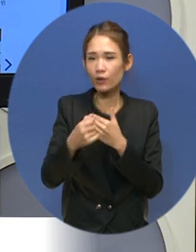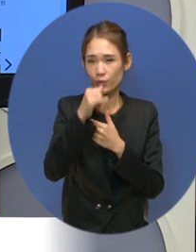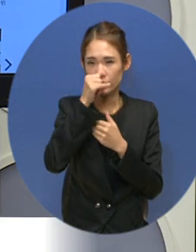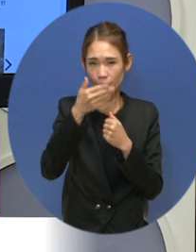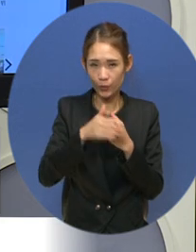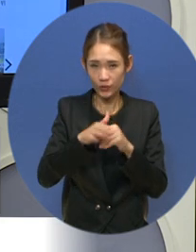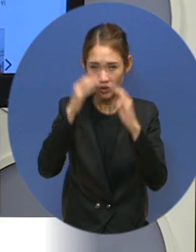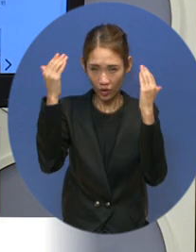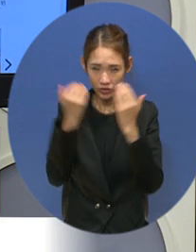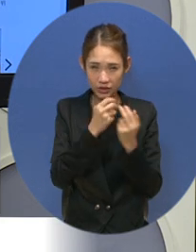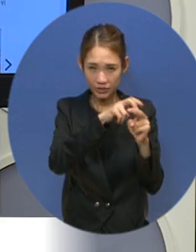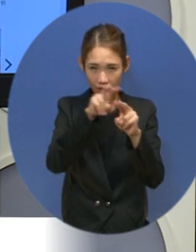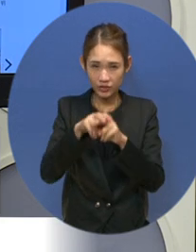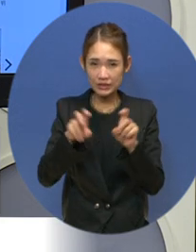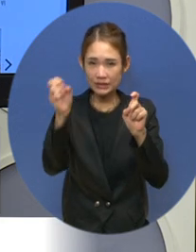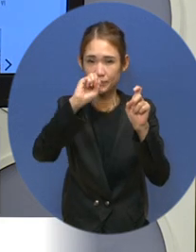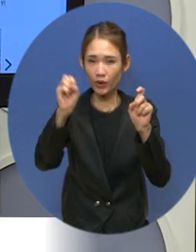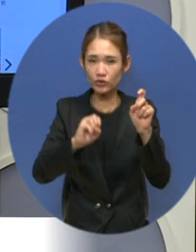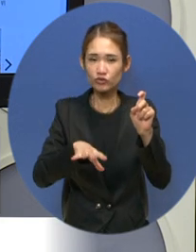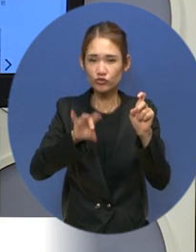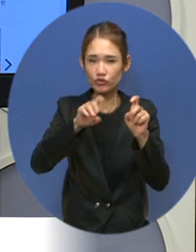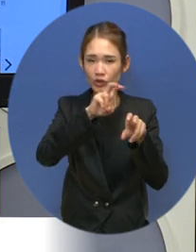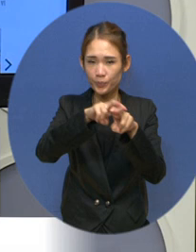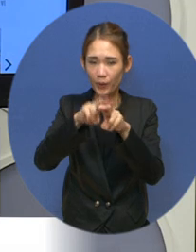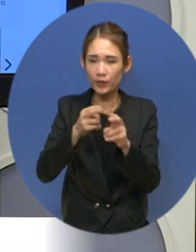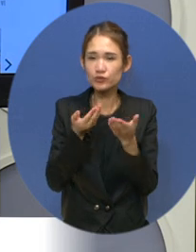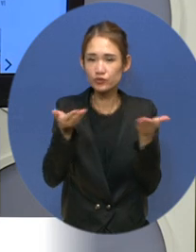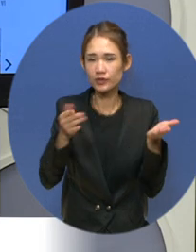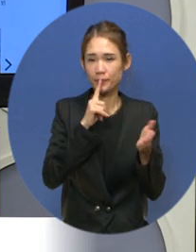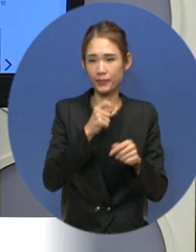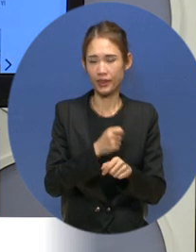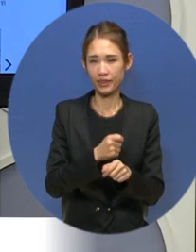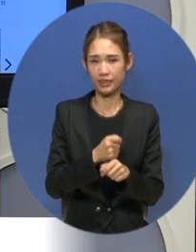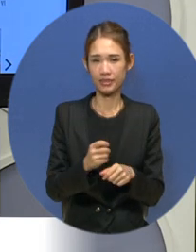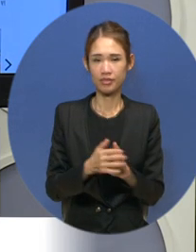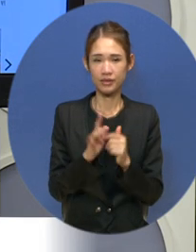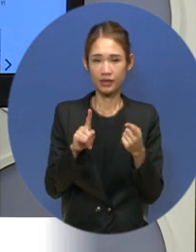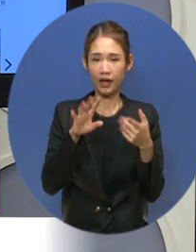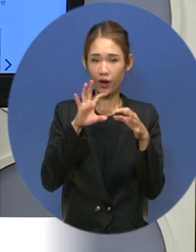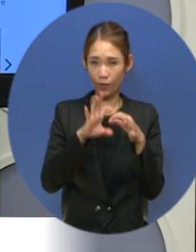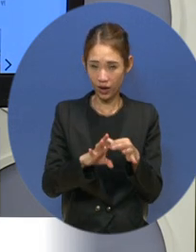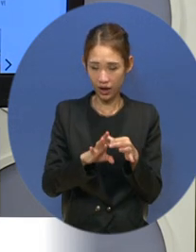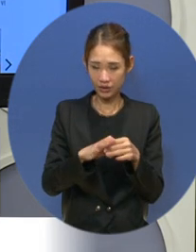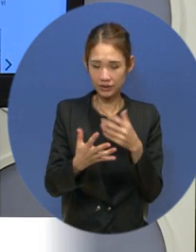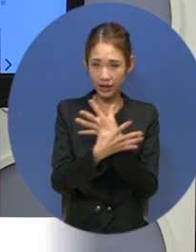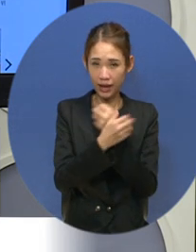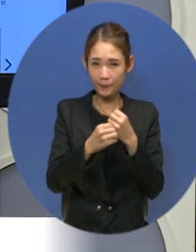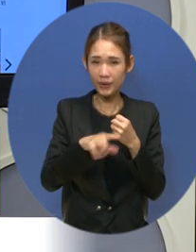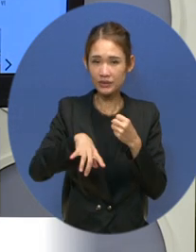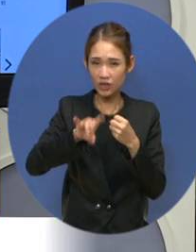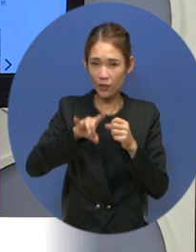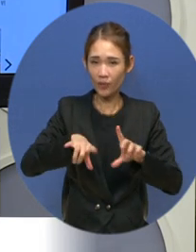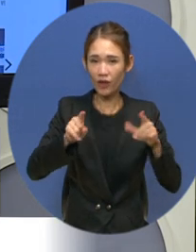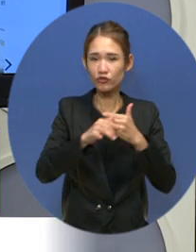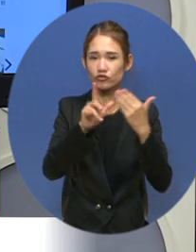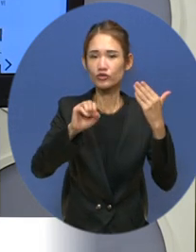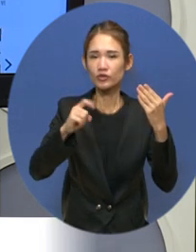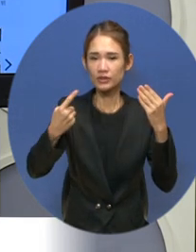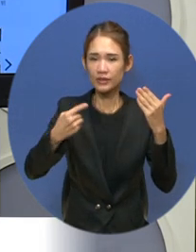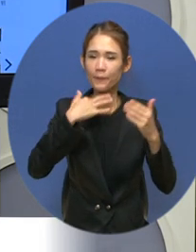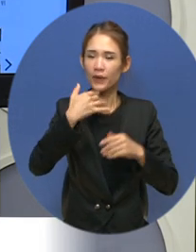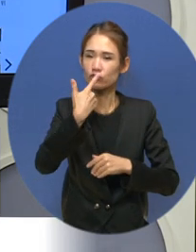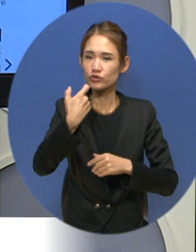전체 좌석에 10% 를 우선 배정 하기로 했는데요 이에 따라 예매 첫날인 9월 1일에는 만